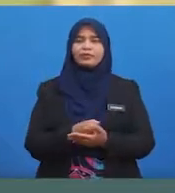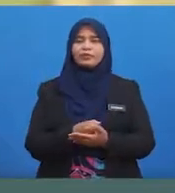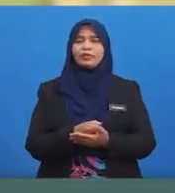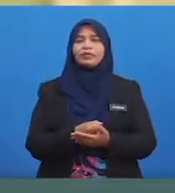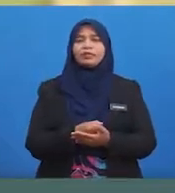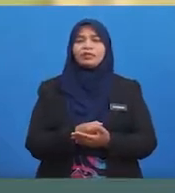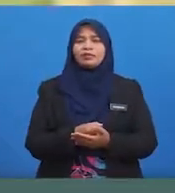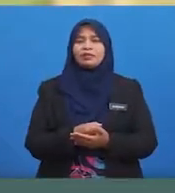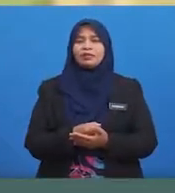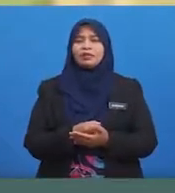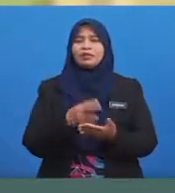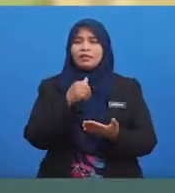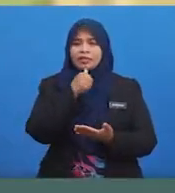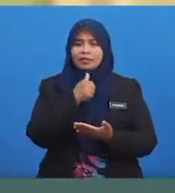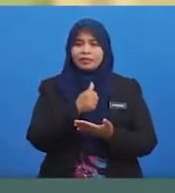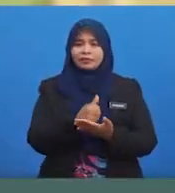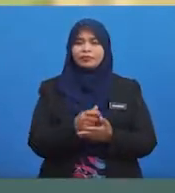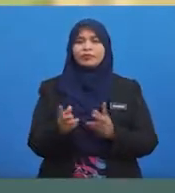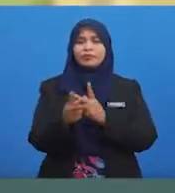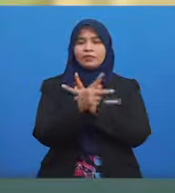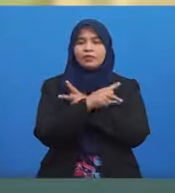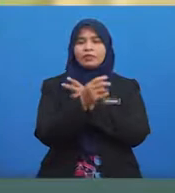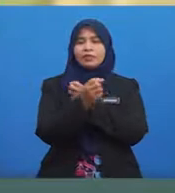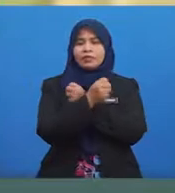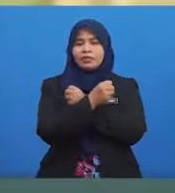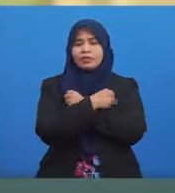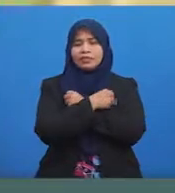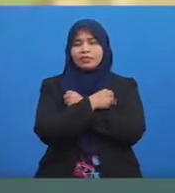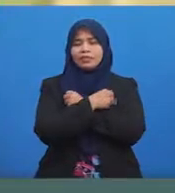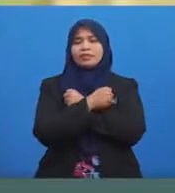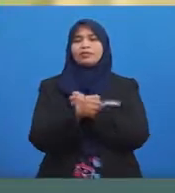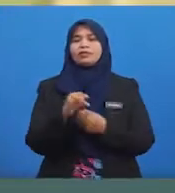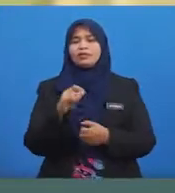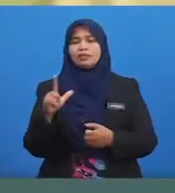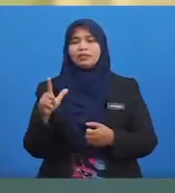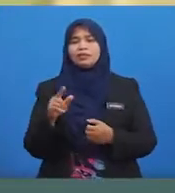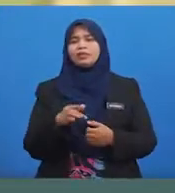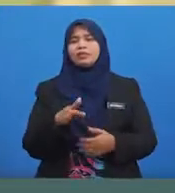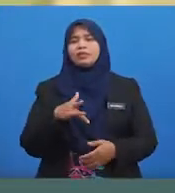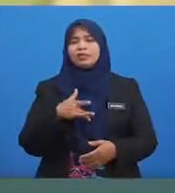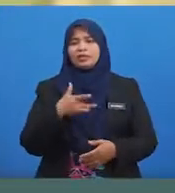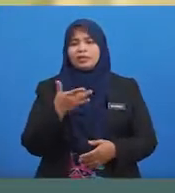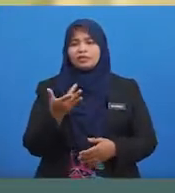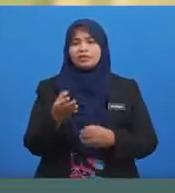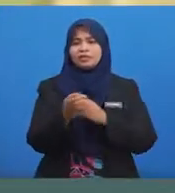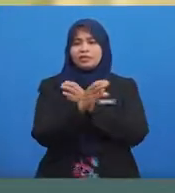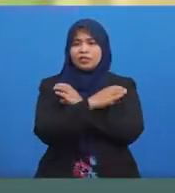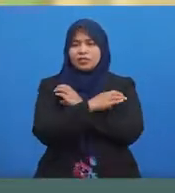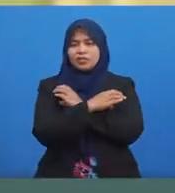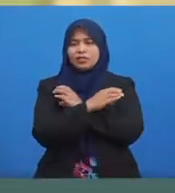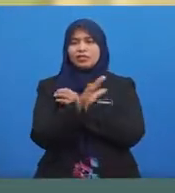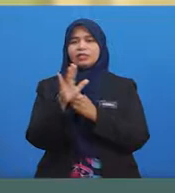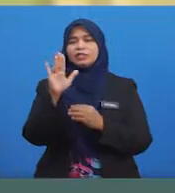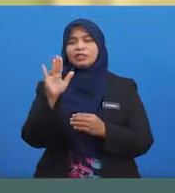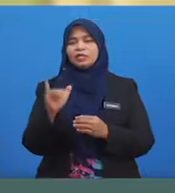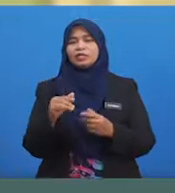sayang nilai kasih sayang bermaksud kepekaan dan perasaan cinta yang